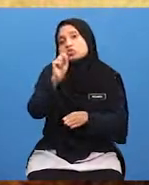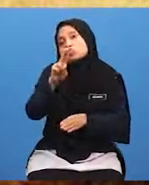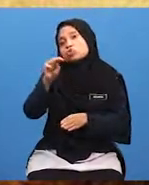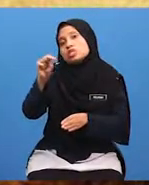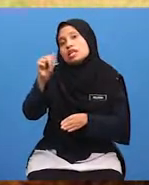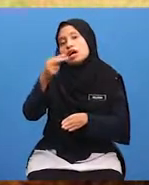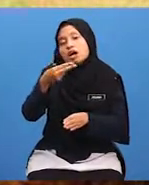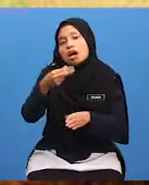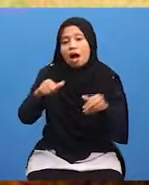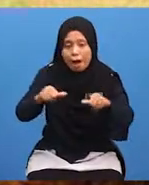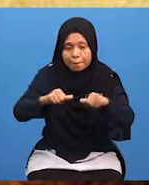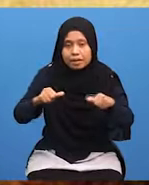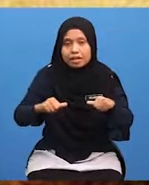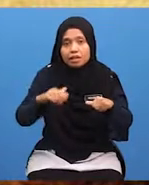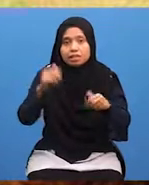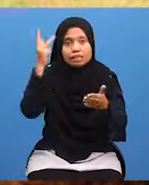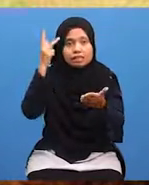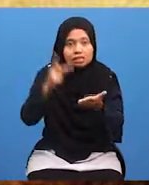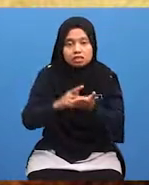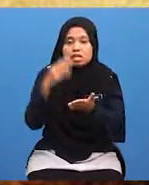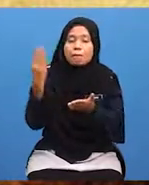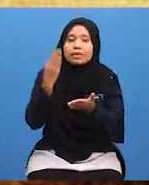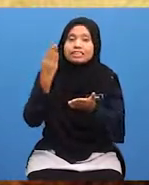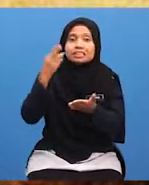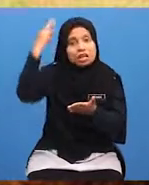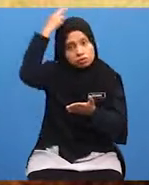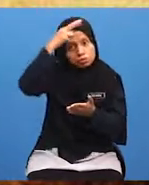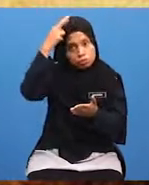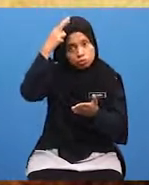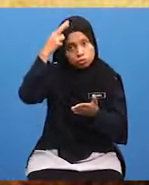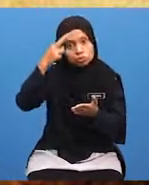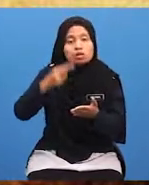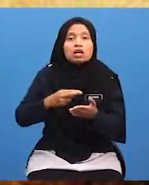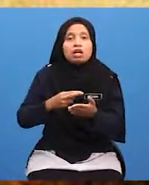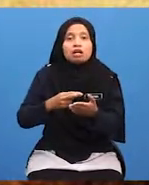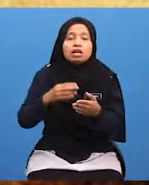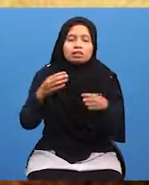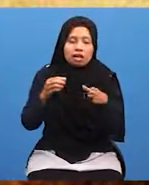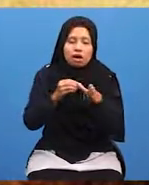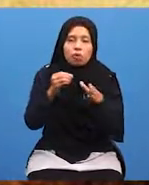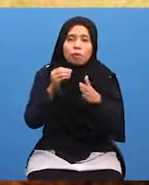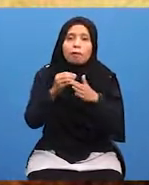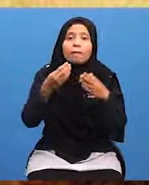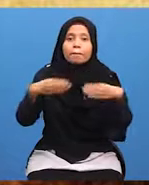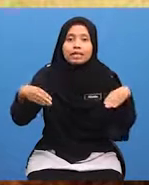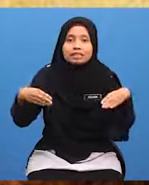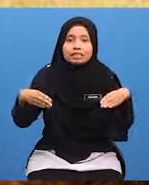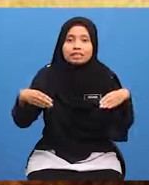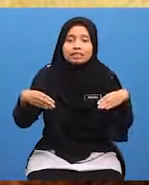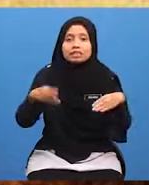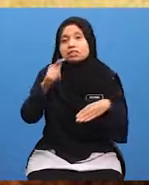atau amalan yang biasa dikenali sebagai kebiasaan Rasul. Secara bahasa, As-Sunnah adalah